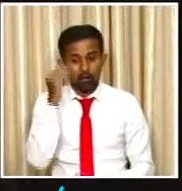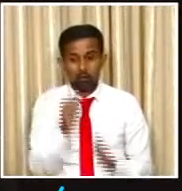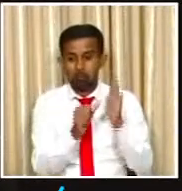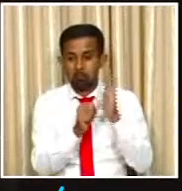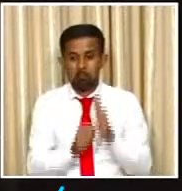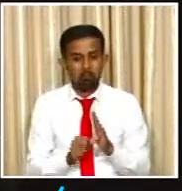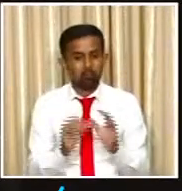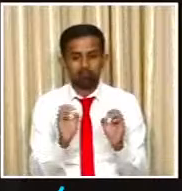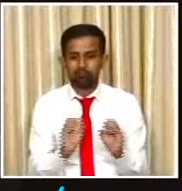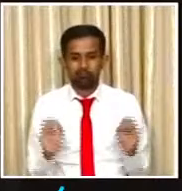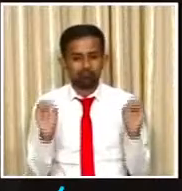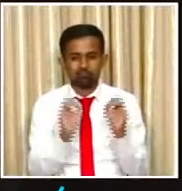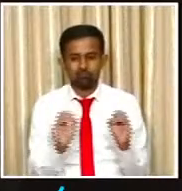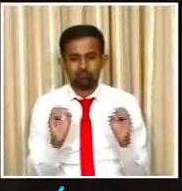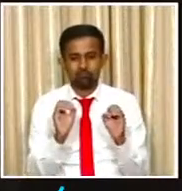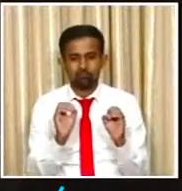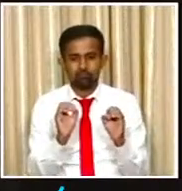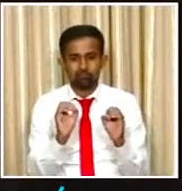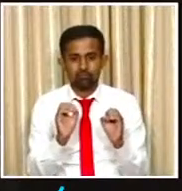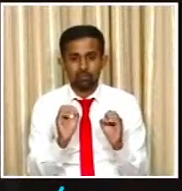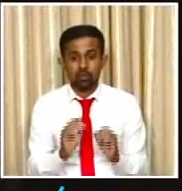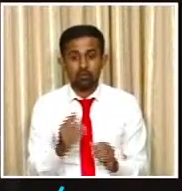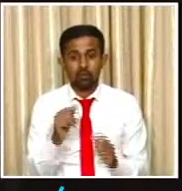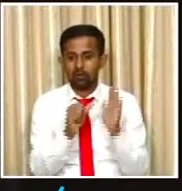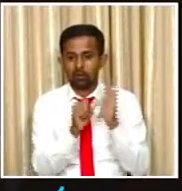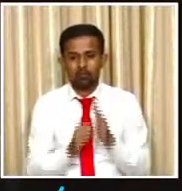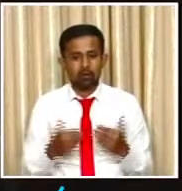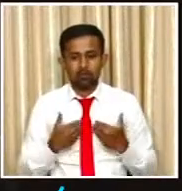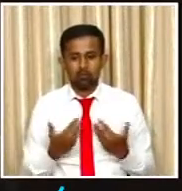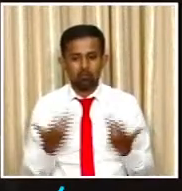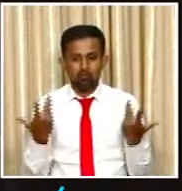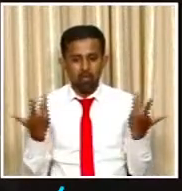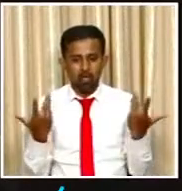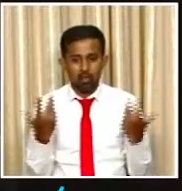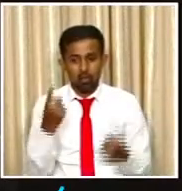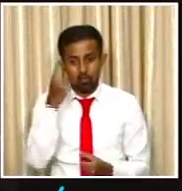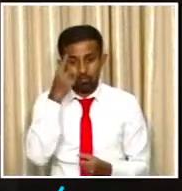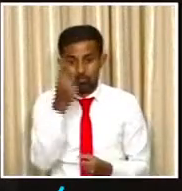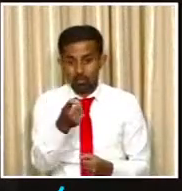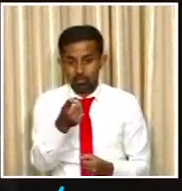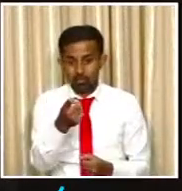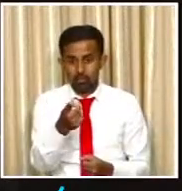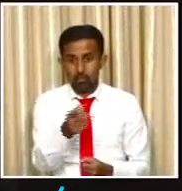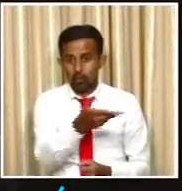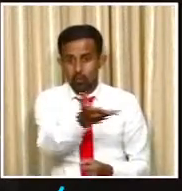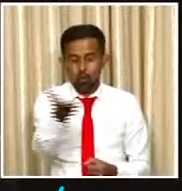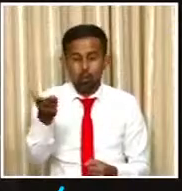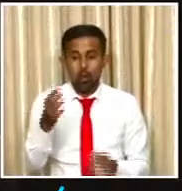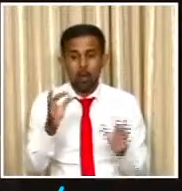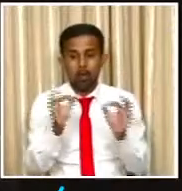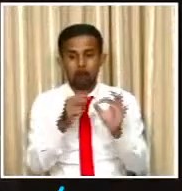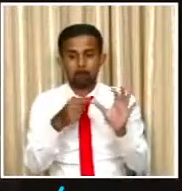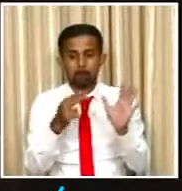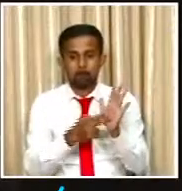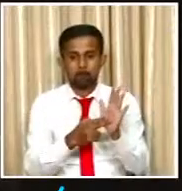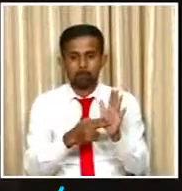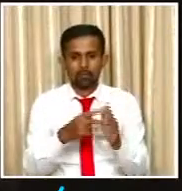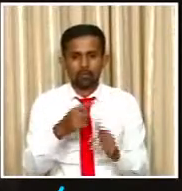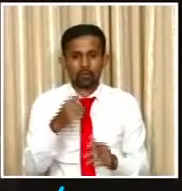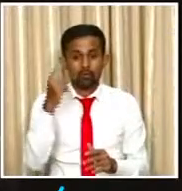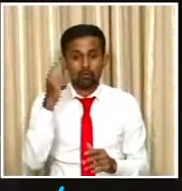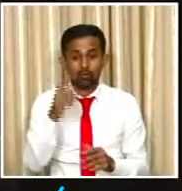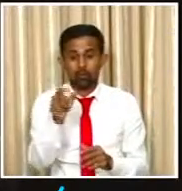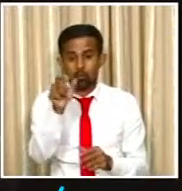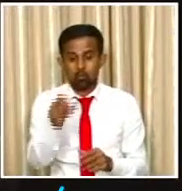කිසි පිරිමියෙකුටවත් දැමණ්ඩත් හම්බෙන්නේ නැහැ කාටවත් මාව මතක තියාගන්න අන්නේ ඔය පැත්තේ ඉන්න ඔය බණ්ඩාරලා අසහනෙන් පෙළෙන බණ්ඩාරලා